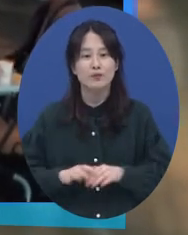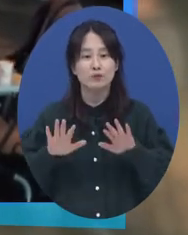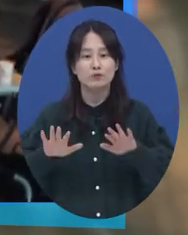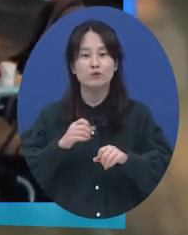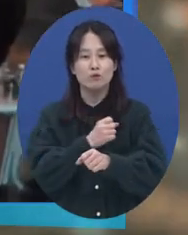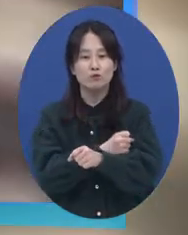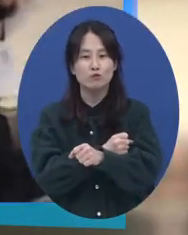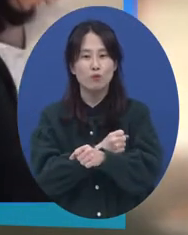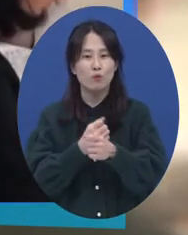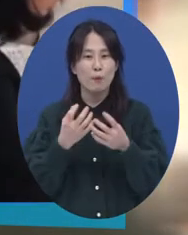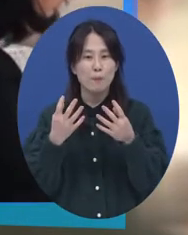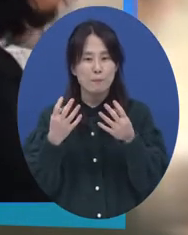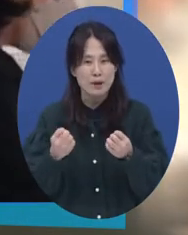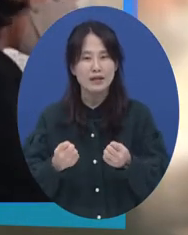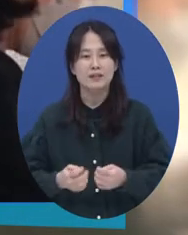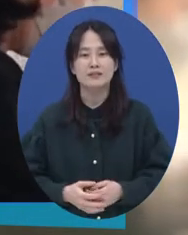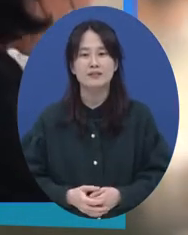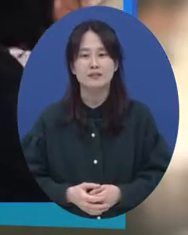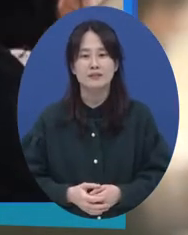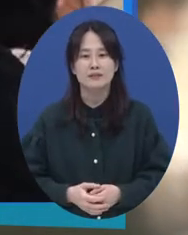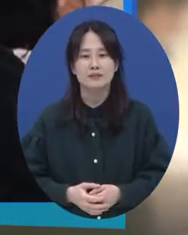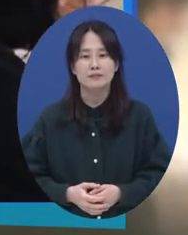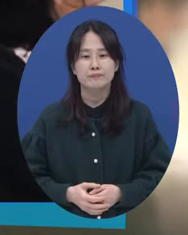오늘도 수고했어요.